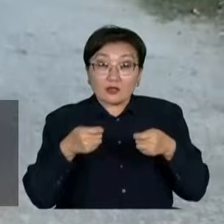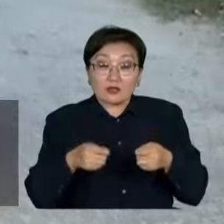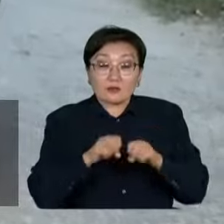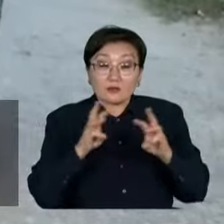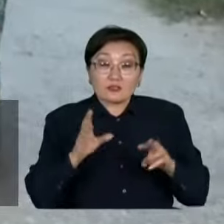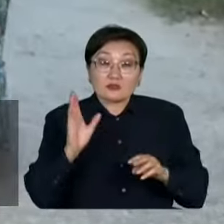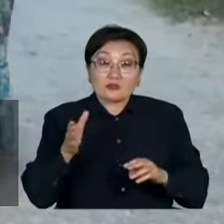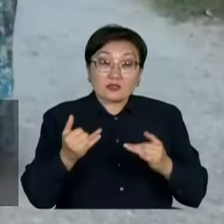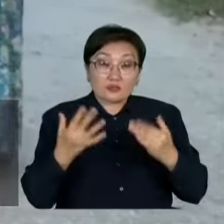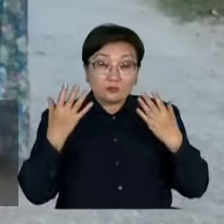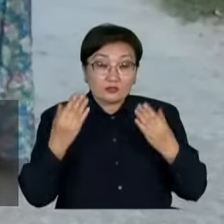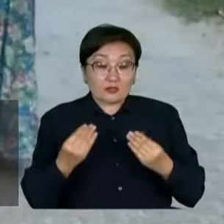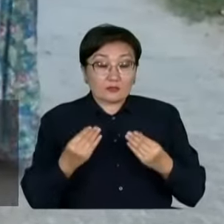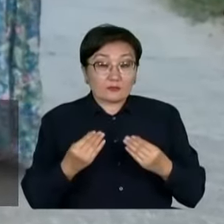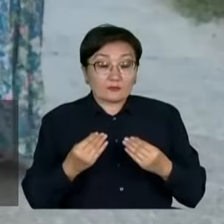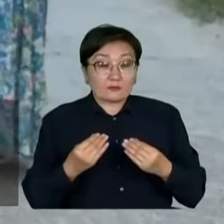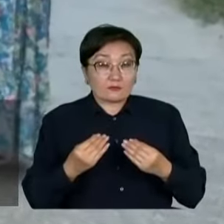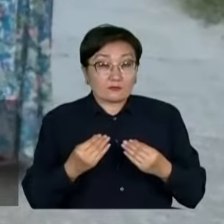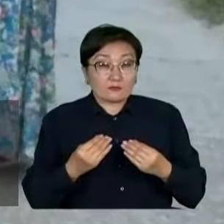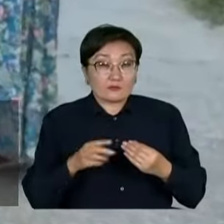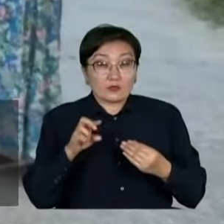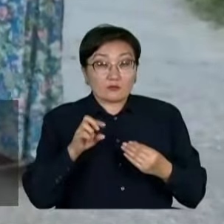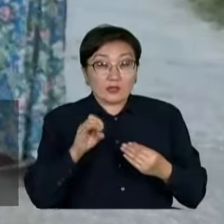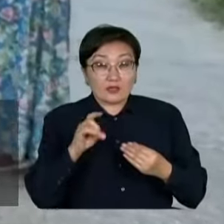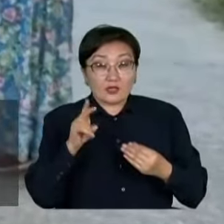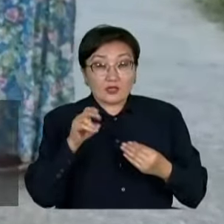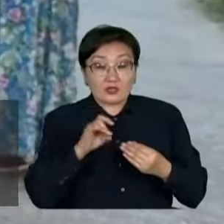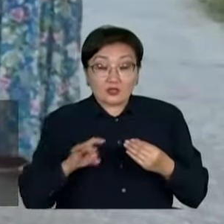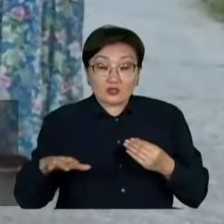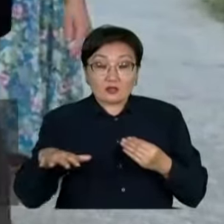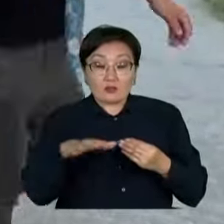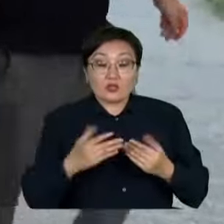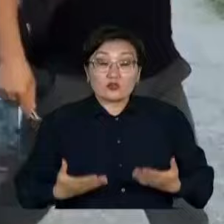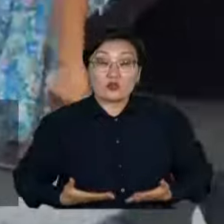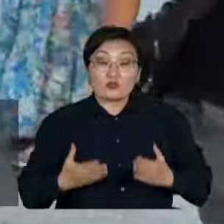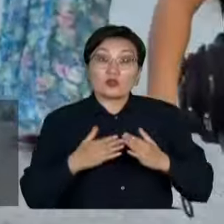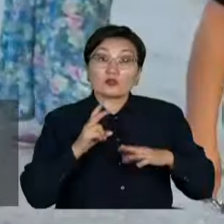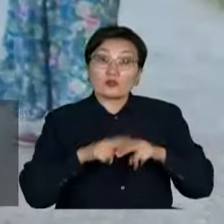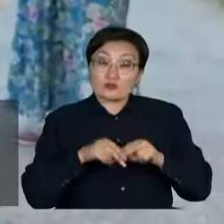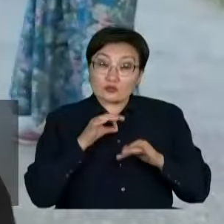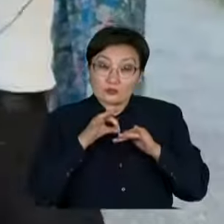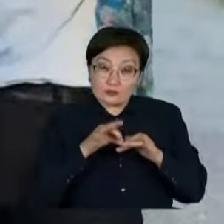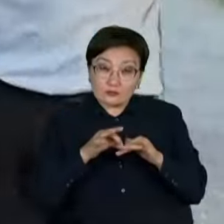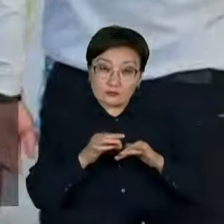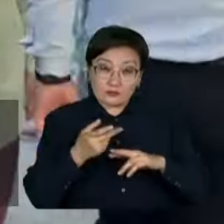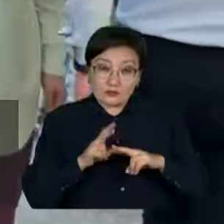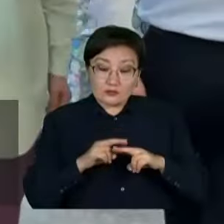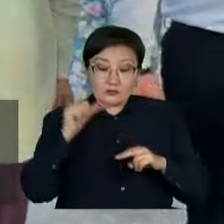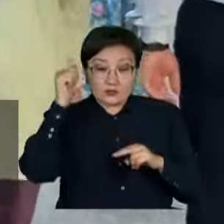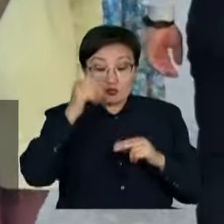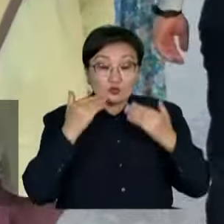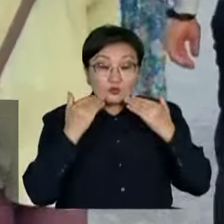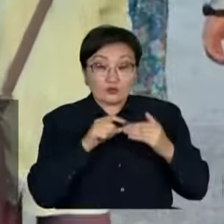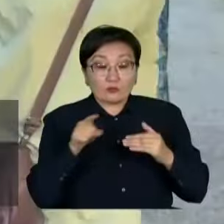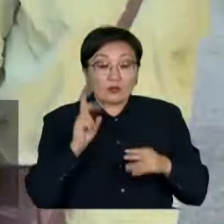Қазіргі таңда бізде Талғайран және Береке ықшам аудандарында бізде тұрғын үй құрылысы жүріп жатыр. Осы жылдың соңына